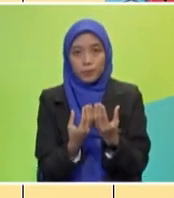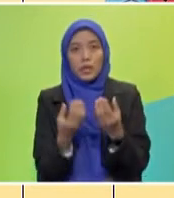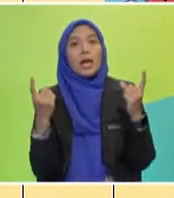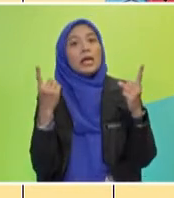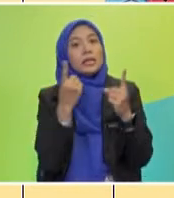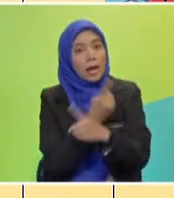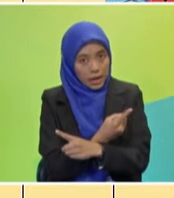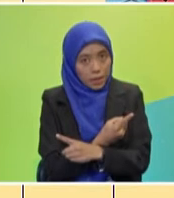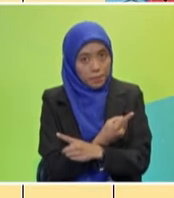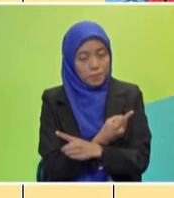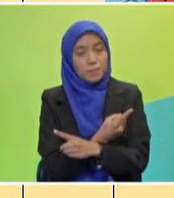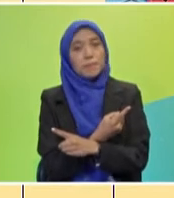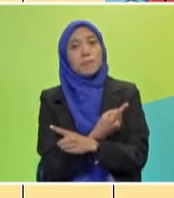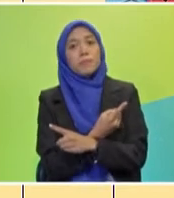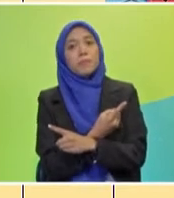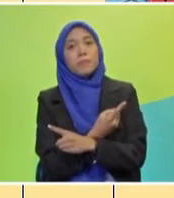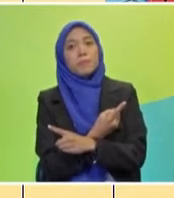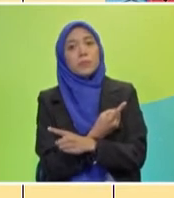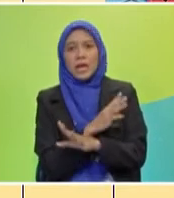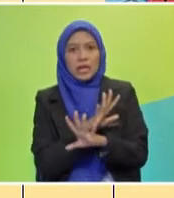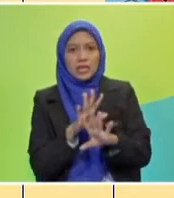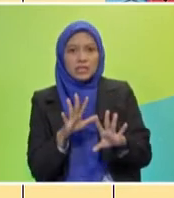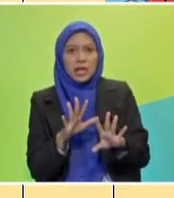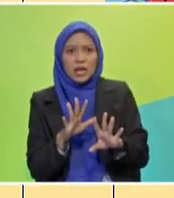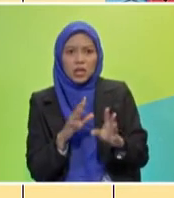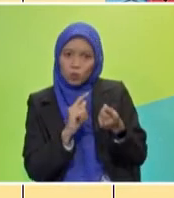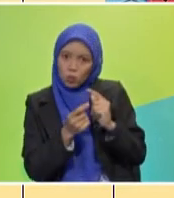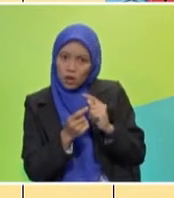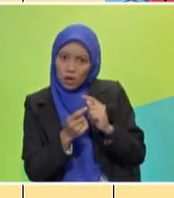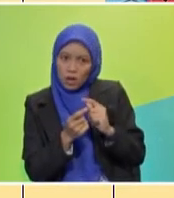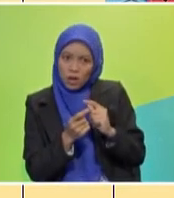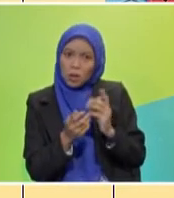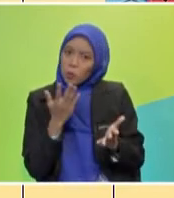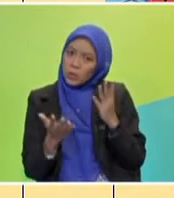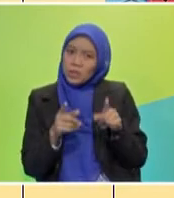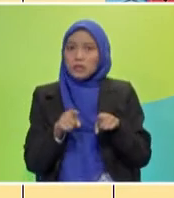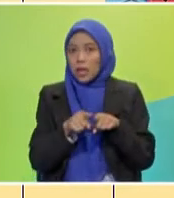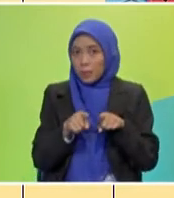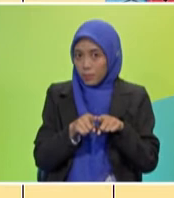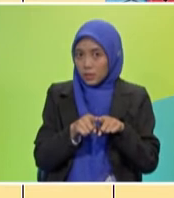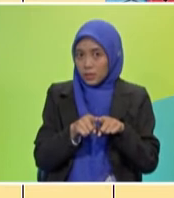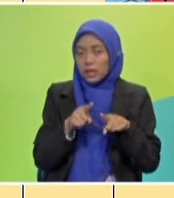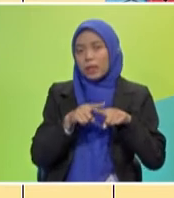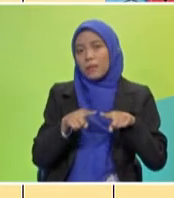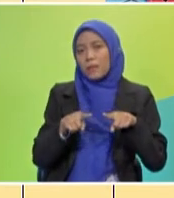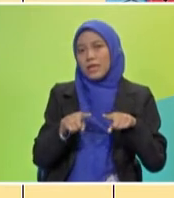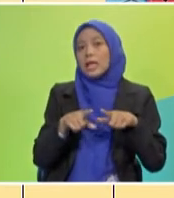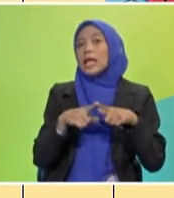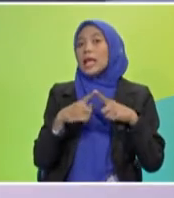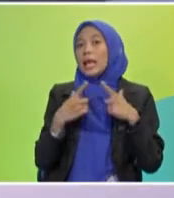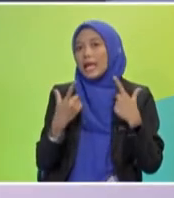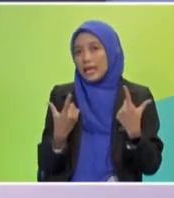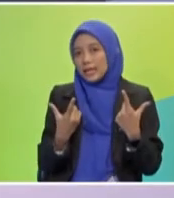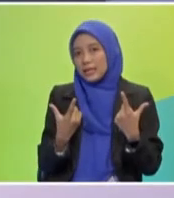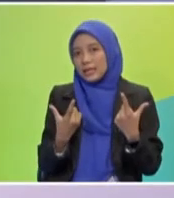ialah simbol darab yang kita gunakan. Okay, jangan terkeliru, dia hampir sama dengan tambah tetapi dia condong begitu, iaitu